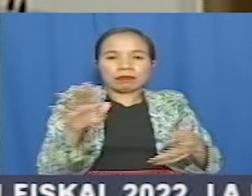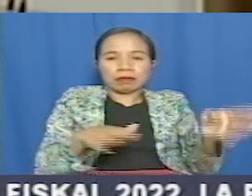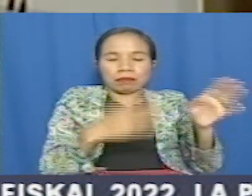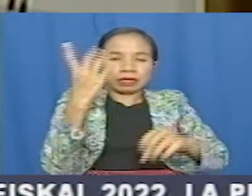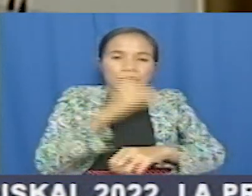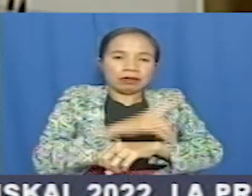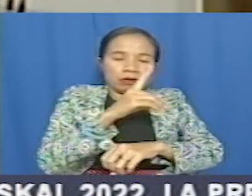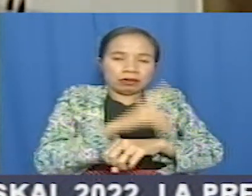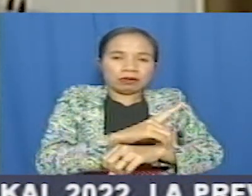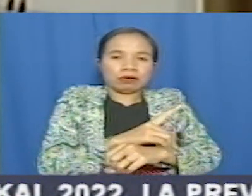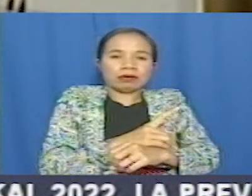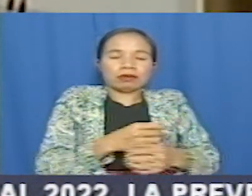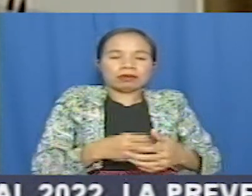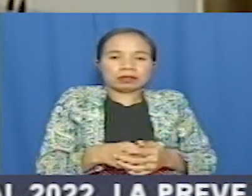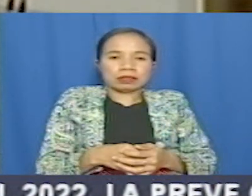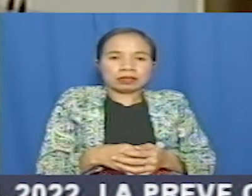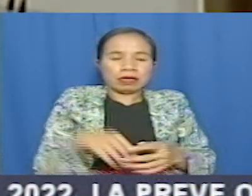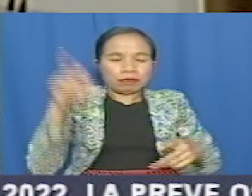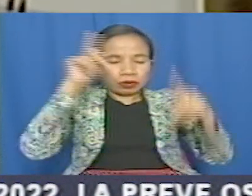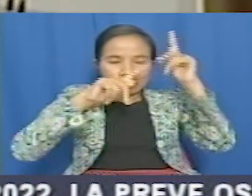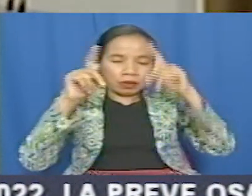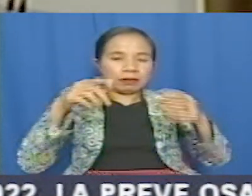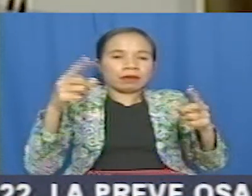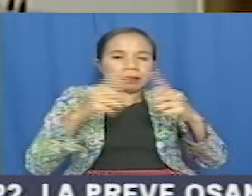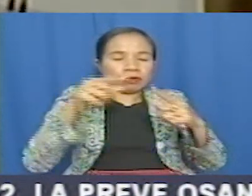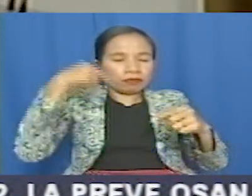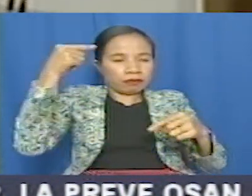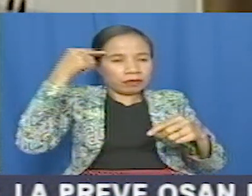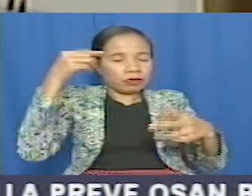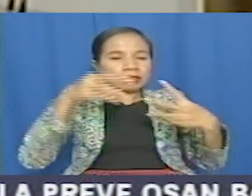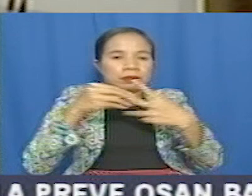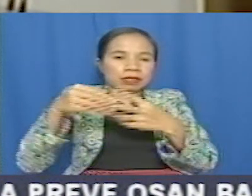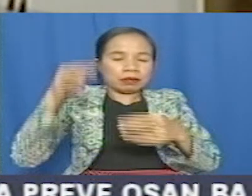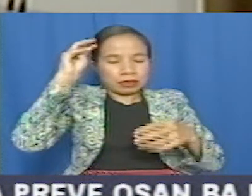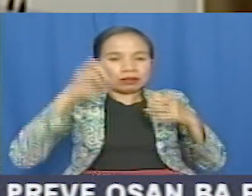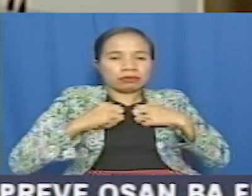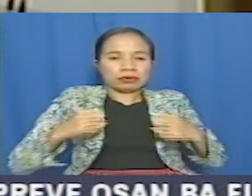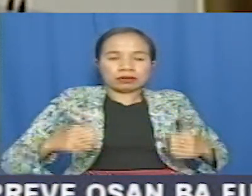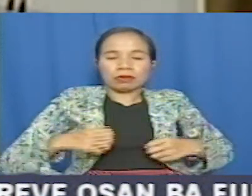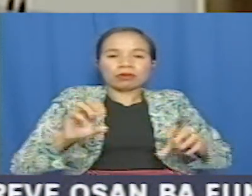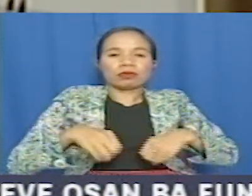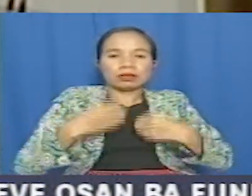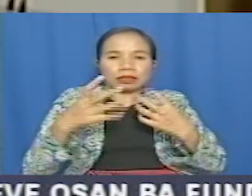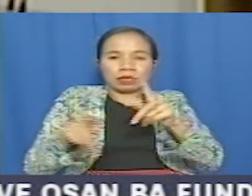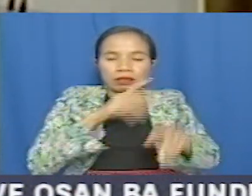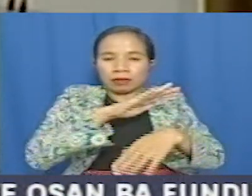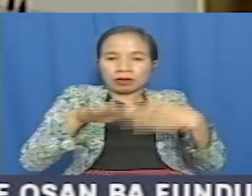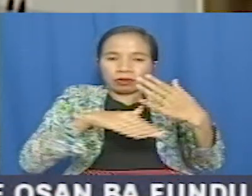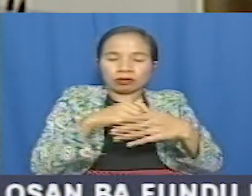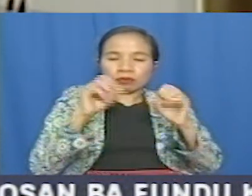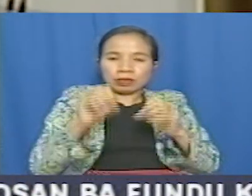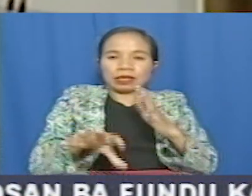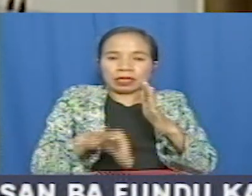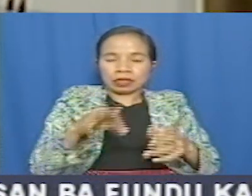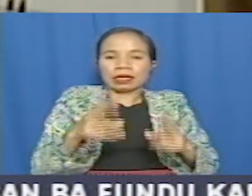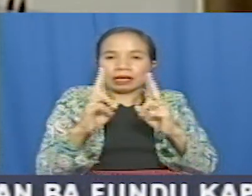ba loron, sai preocupasaun ida ba governo, lili Ministeru Saúde, oi no sa, ema hototo atu bele hetan lais vacina,